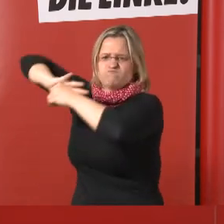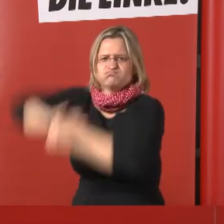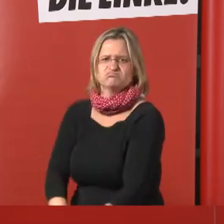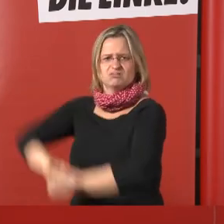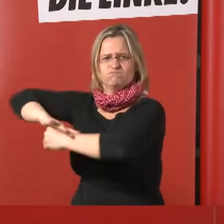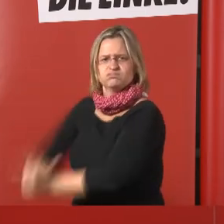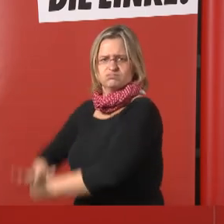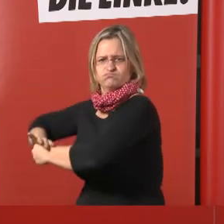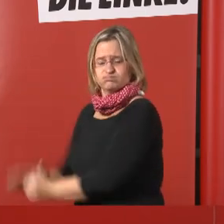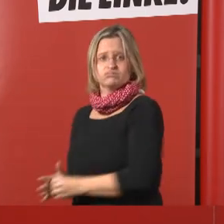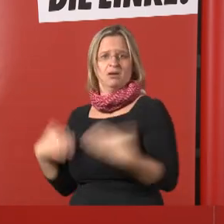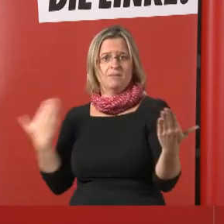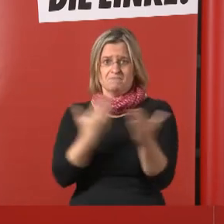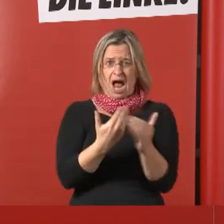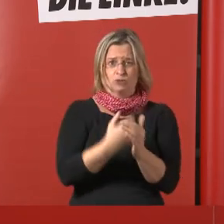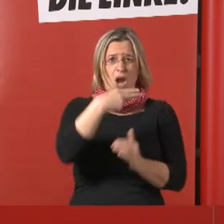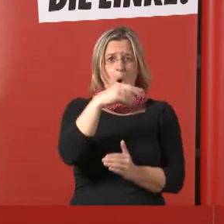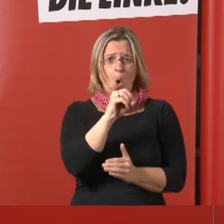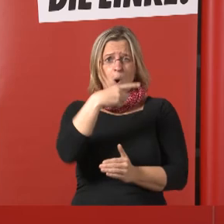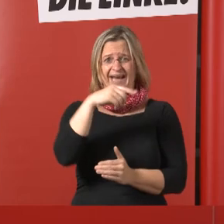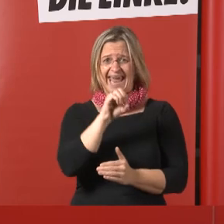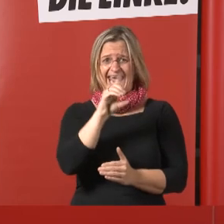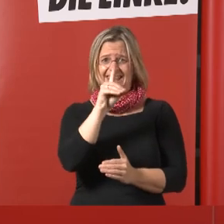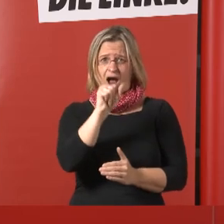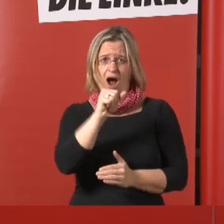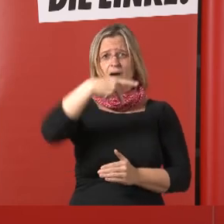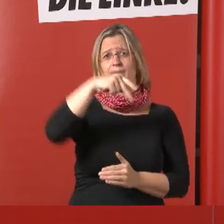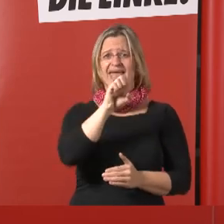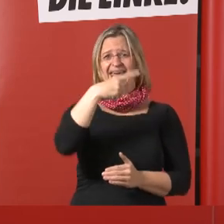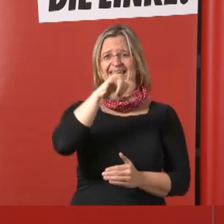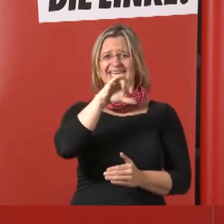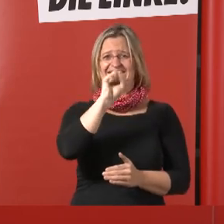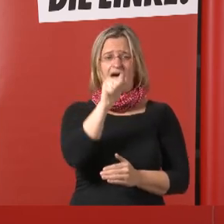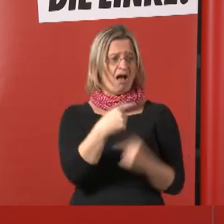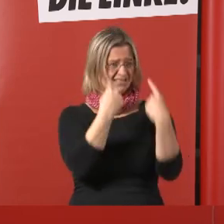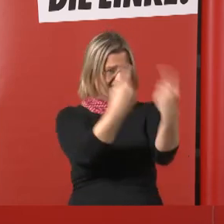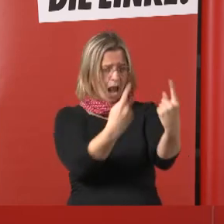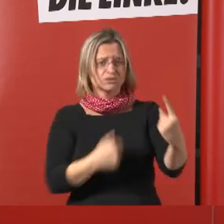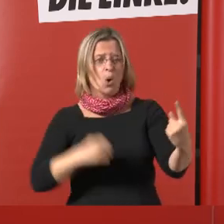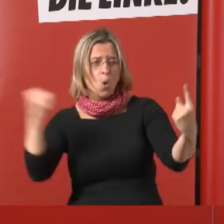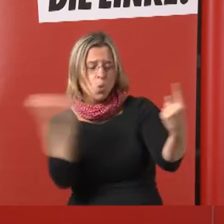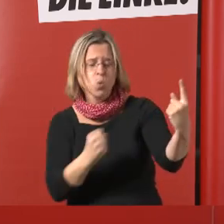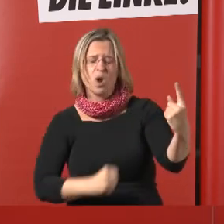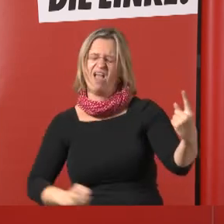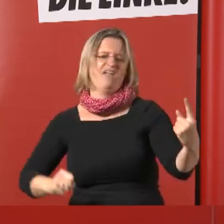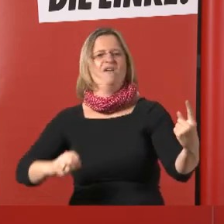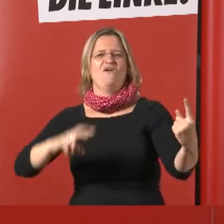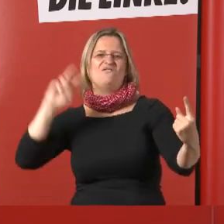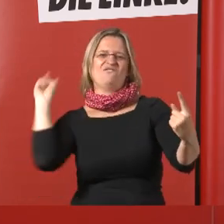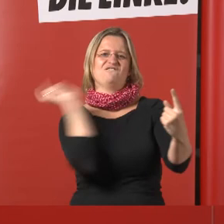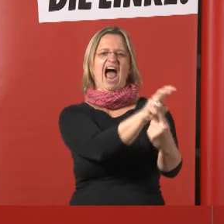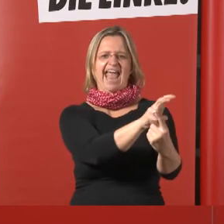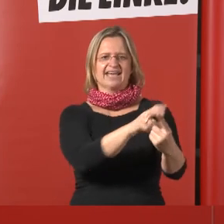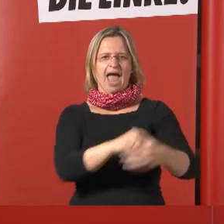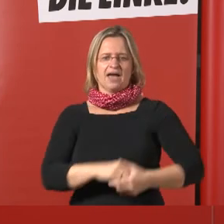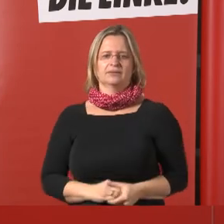der Suche nach jemand Schwächeren, auf den man treten kann. Und insofern sind Hogesas, Pegidas und wie sie alle heißen, nicht mutig,